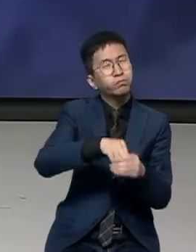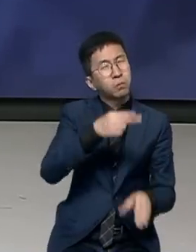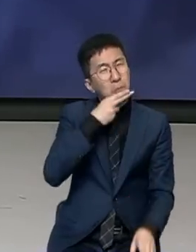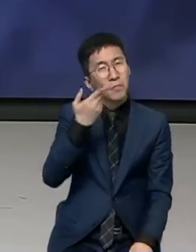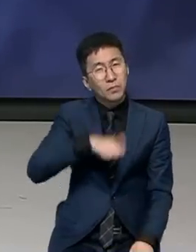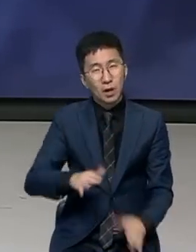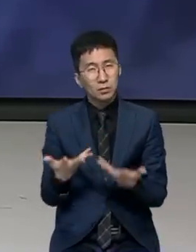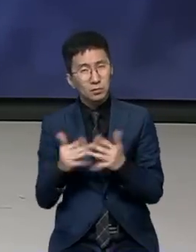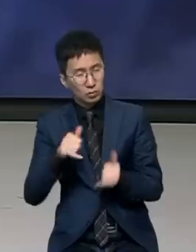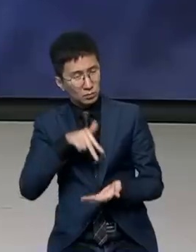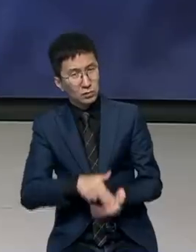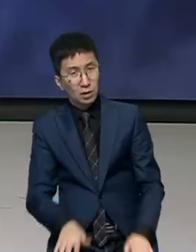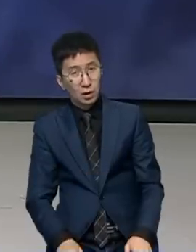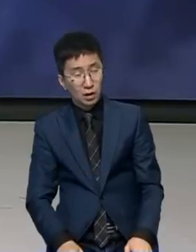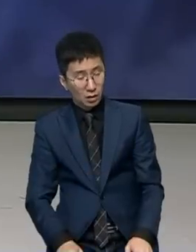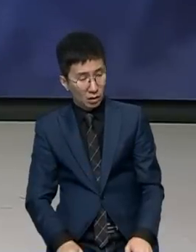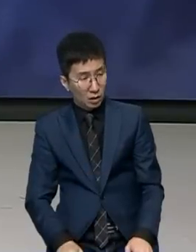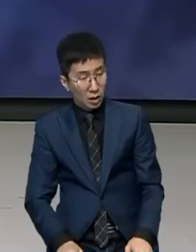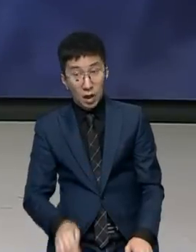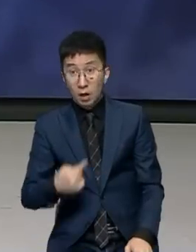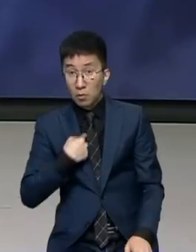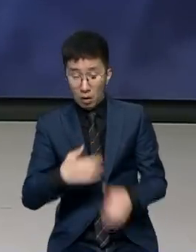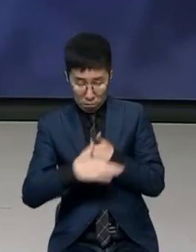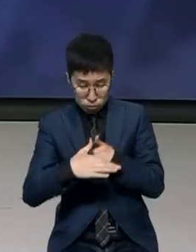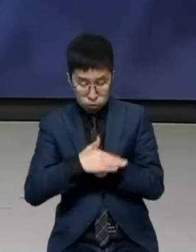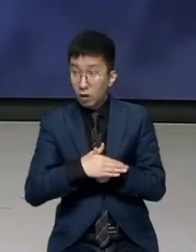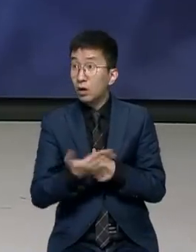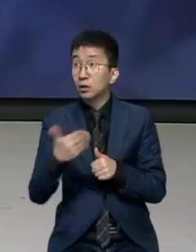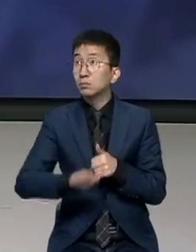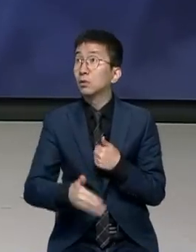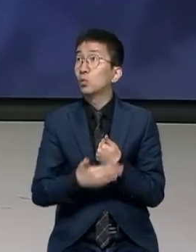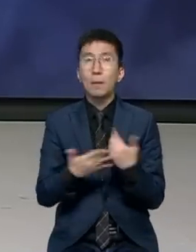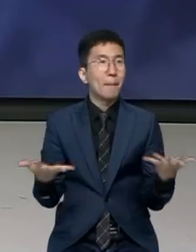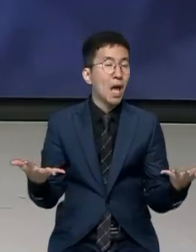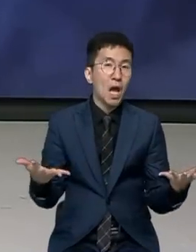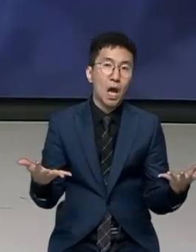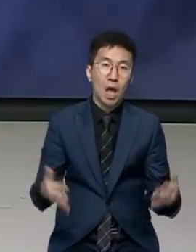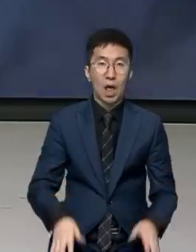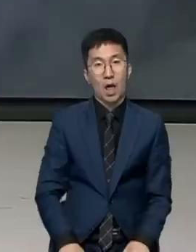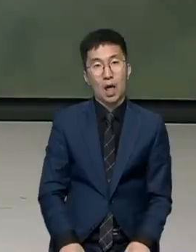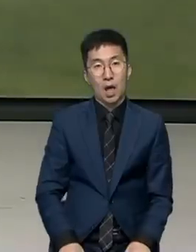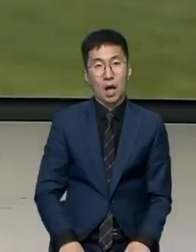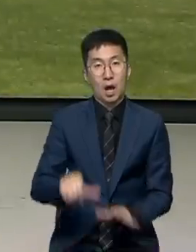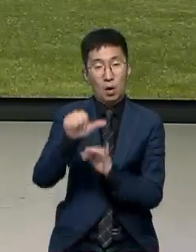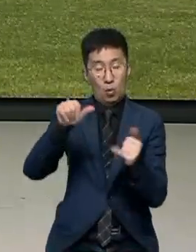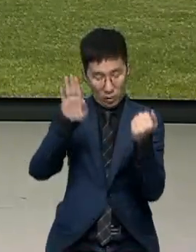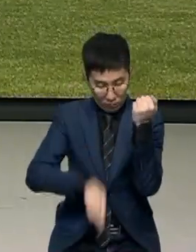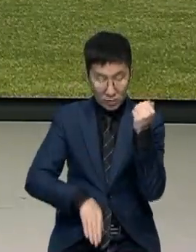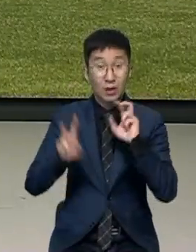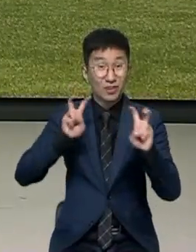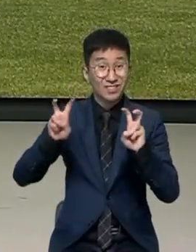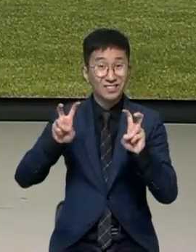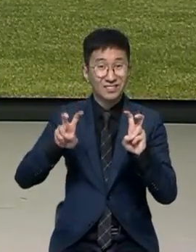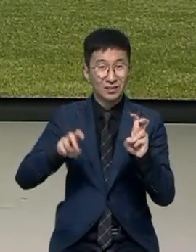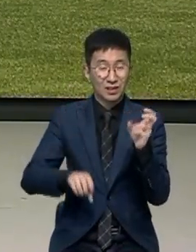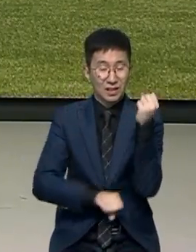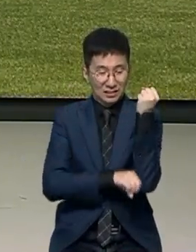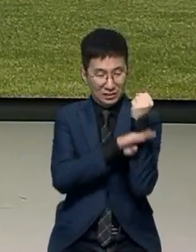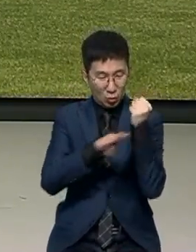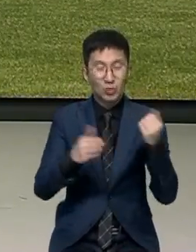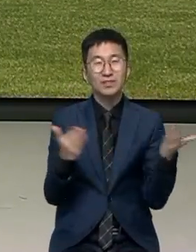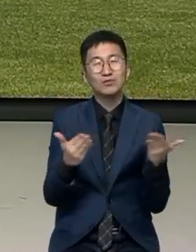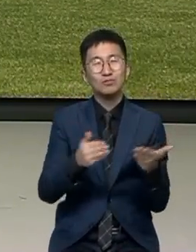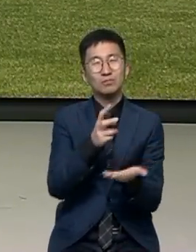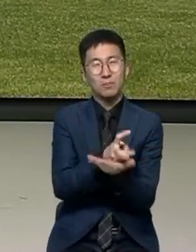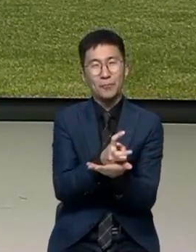입장에서는 부당한 일을 겪어도 마땅히 도움을 청할 곳이 없습니다. 그래서 5인 미만 사업장에도 근로기준법을